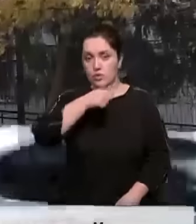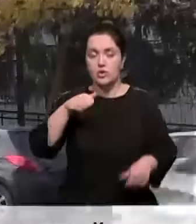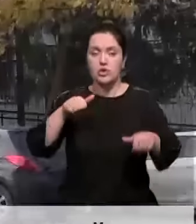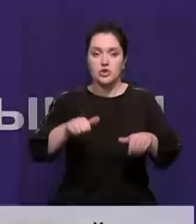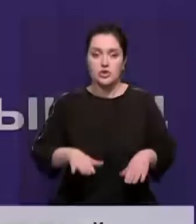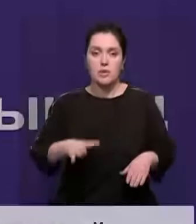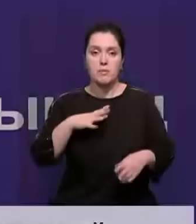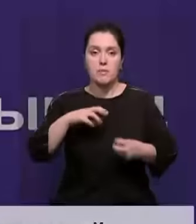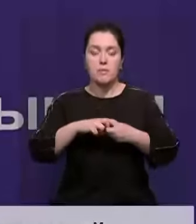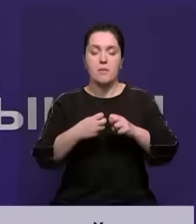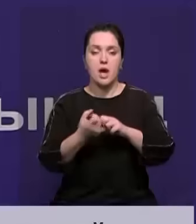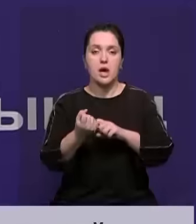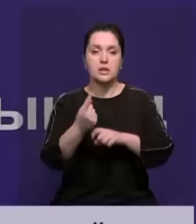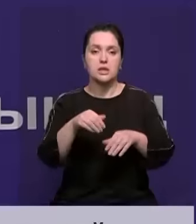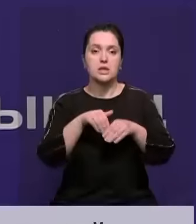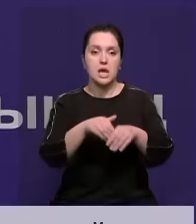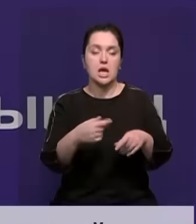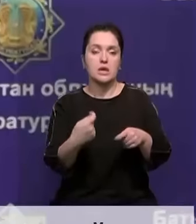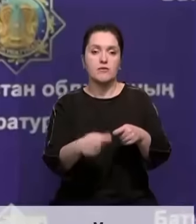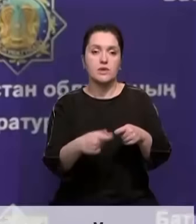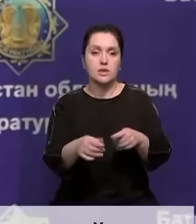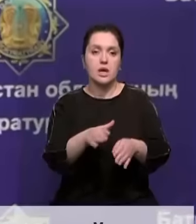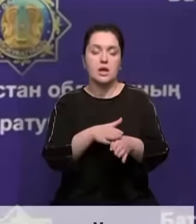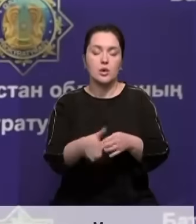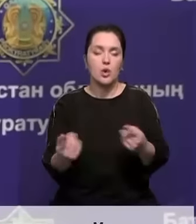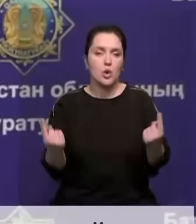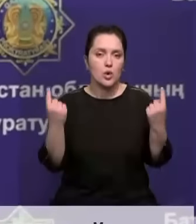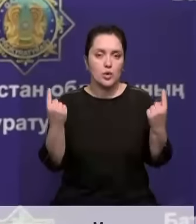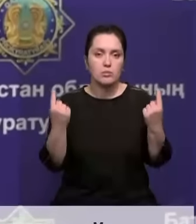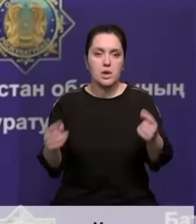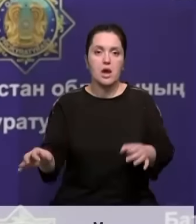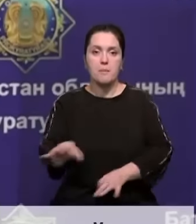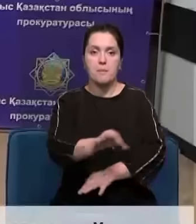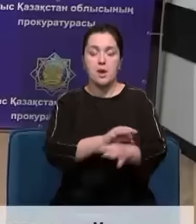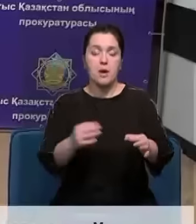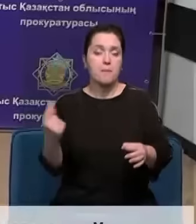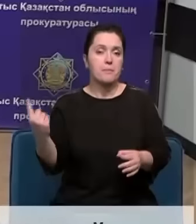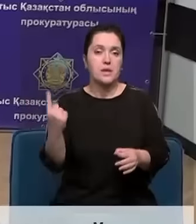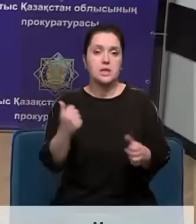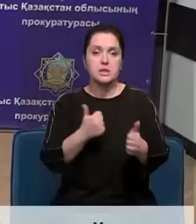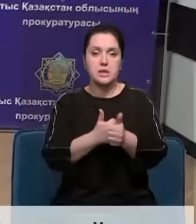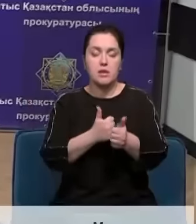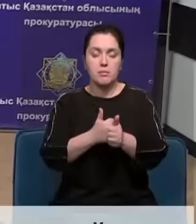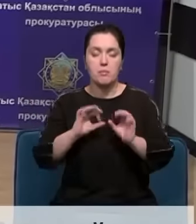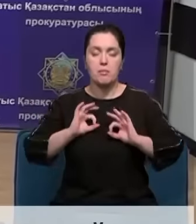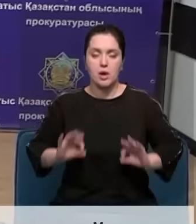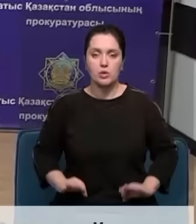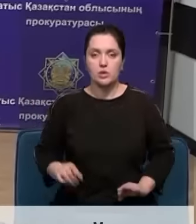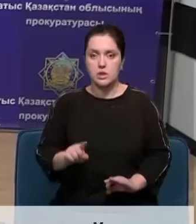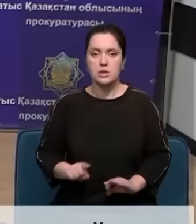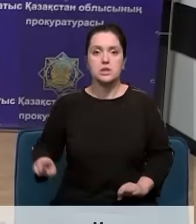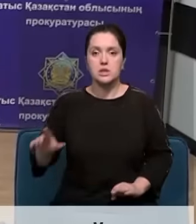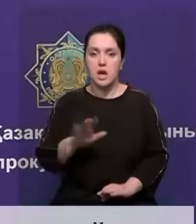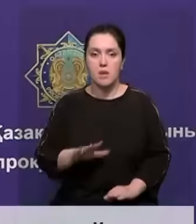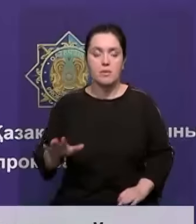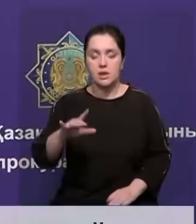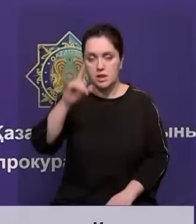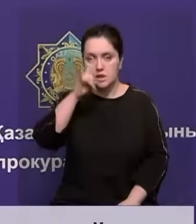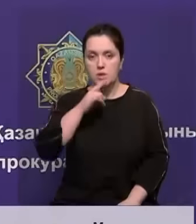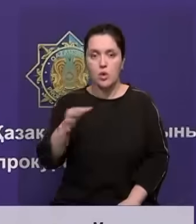проблемы 11 инвесторов, которые в области реализуют крупные проекты. Первый заместитель прокурора Западно-Казахстанской области Даурен